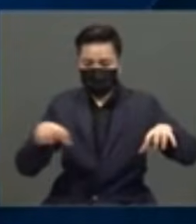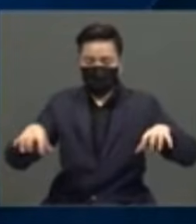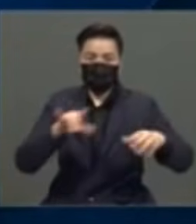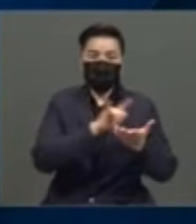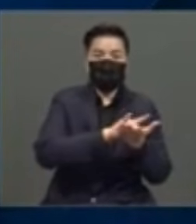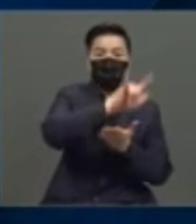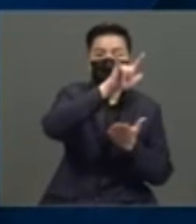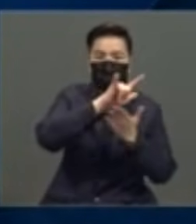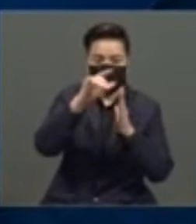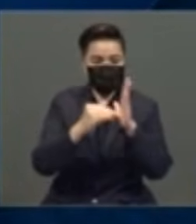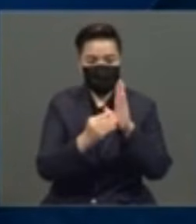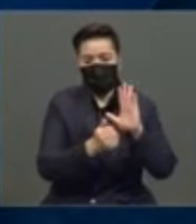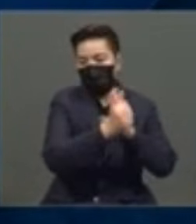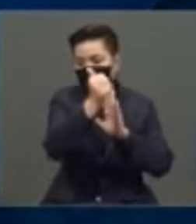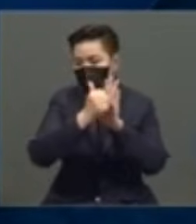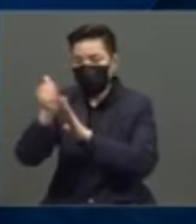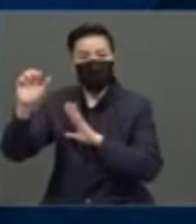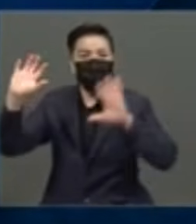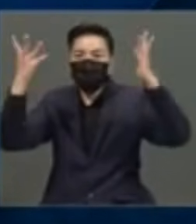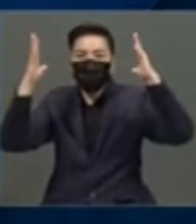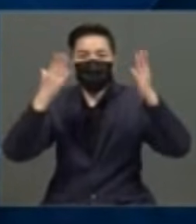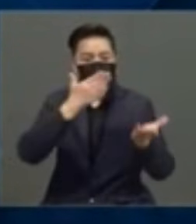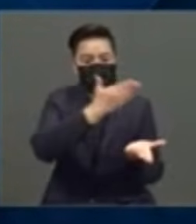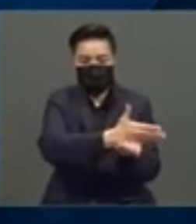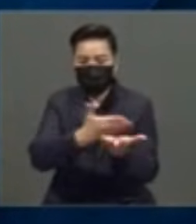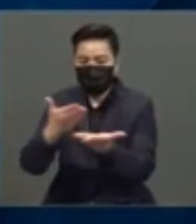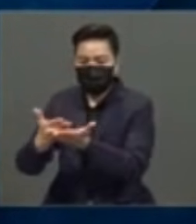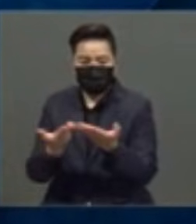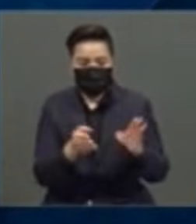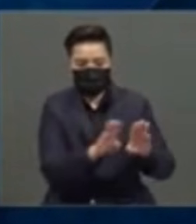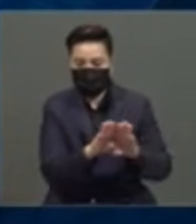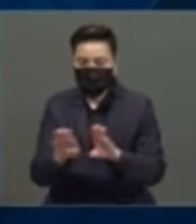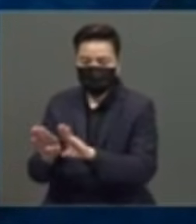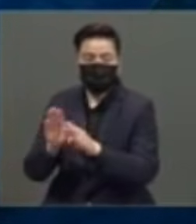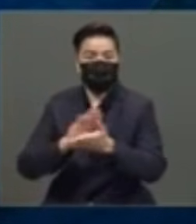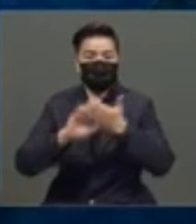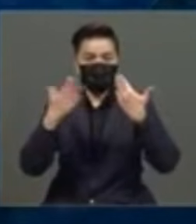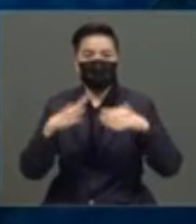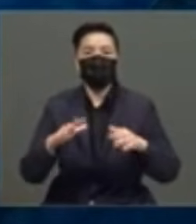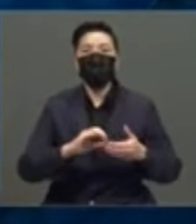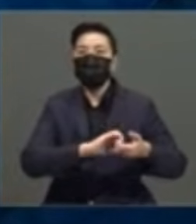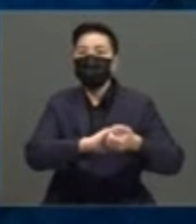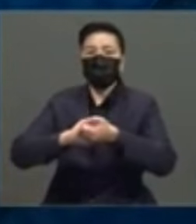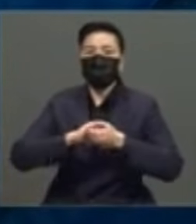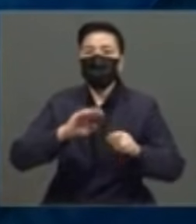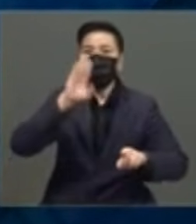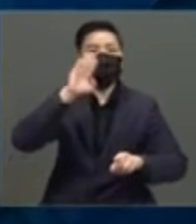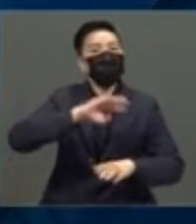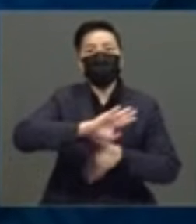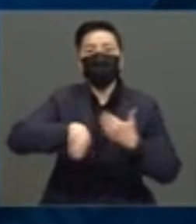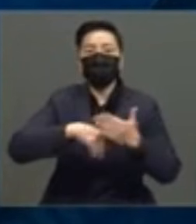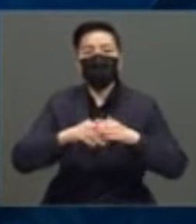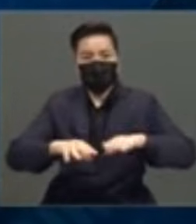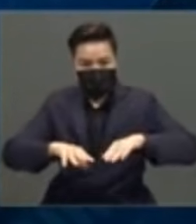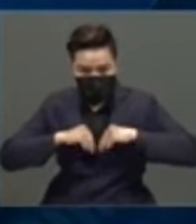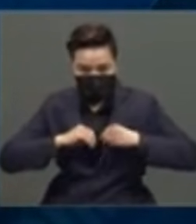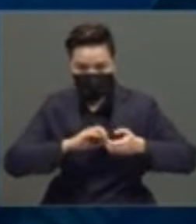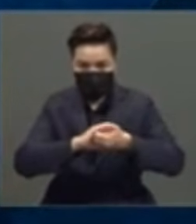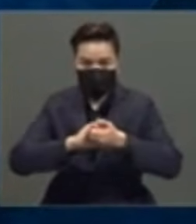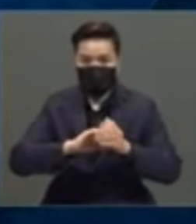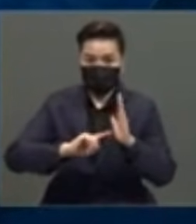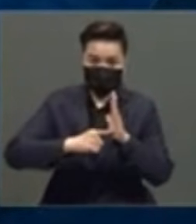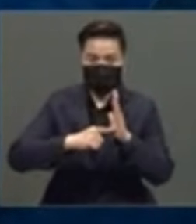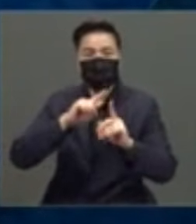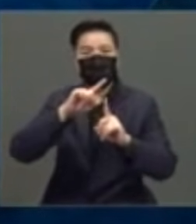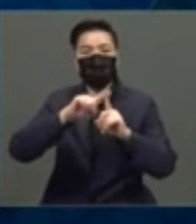ที่ยวบินที่ออกจากทางกรุงเทพมหานครไปนะครับเป็นการขอความร่วมมือก็ได้รับความร่วมมือจากนั้นเกิดขึ้นนะครับทั้งนี้ตั้งแต่